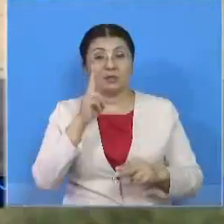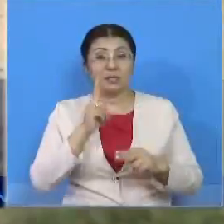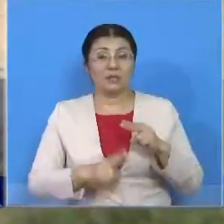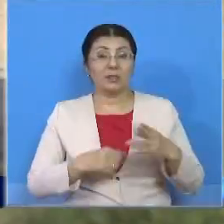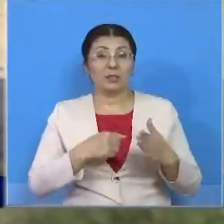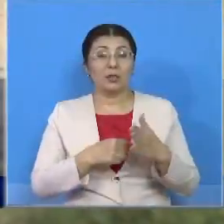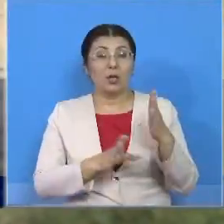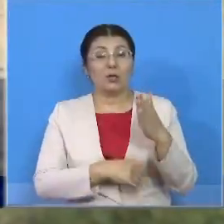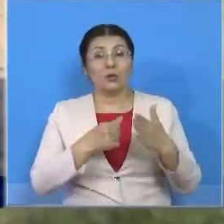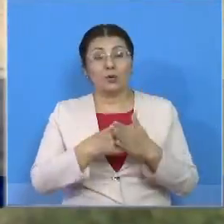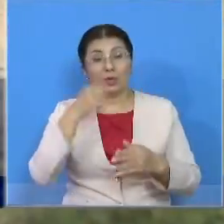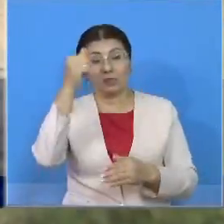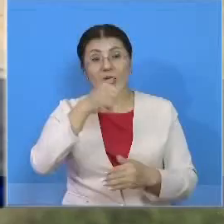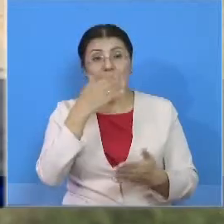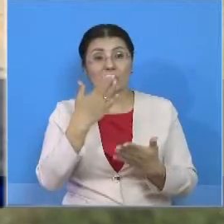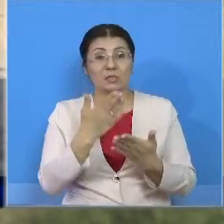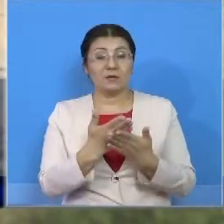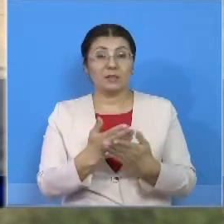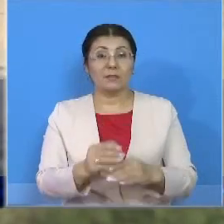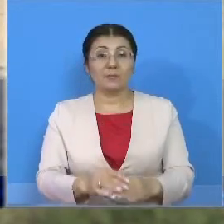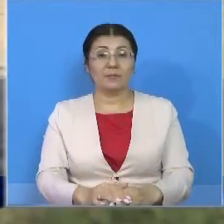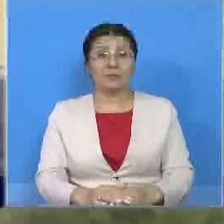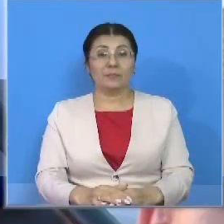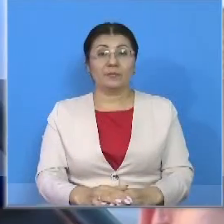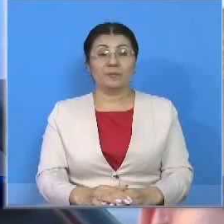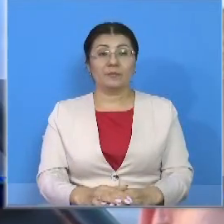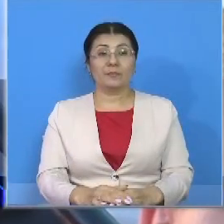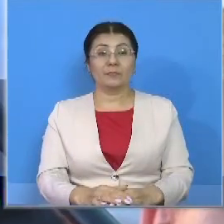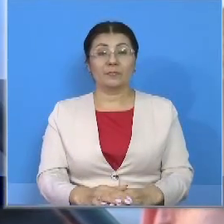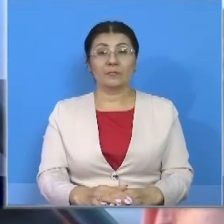Однако жители недовольны обслуживанием общественного транспорта.